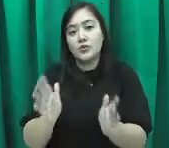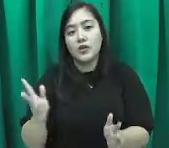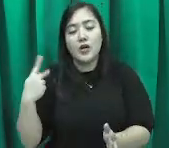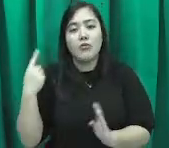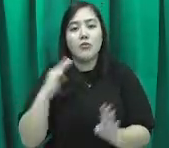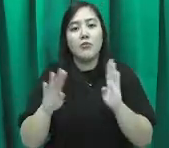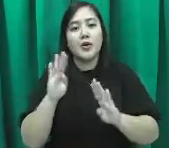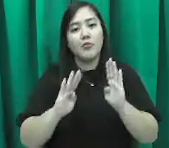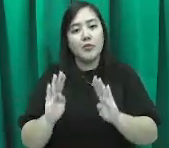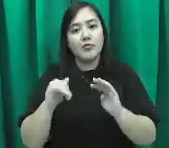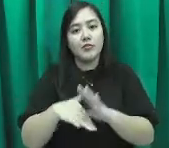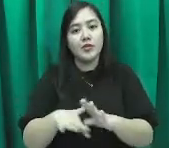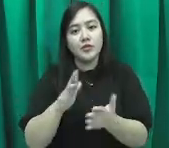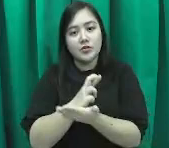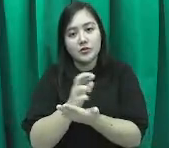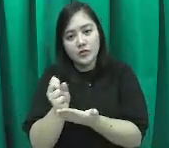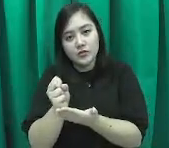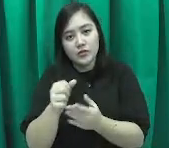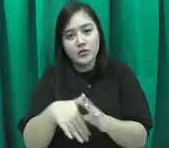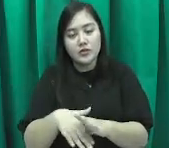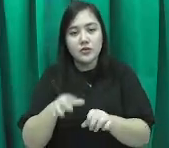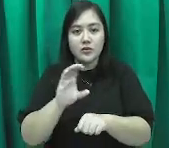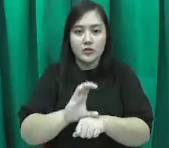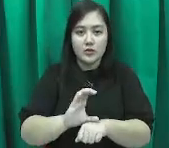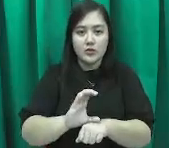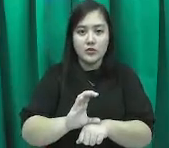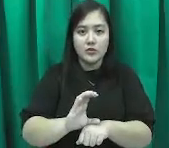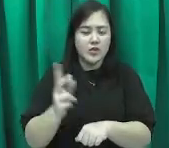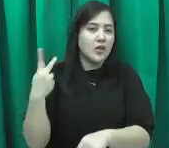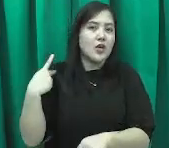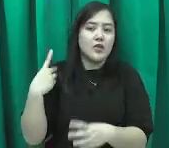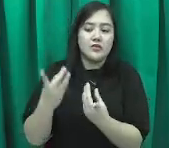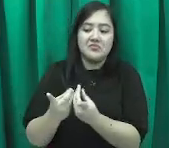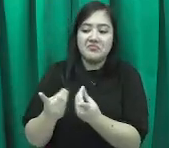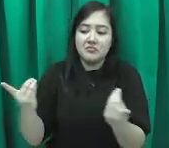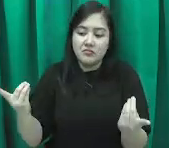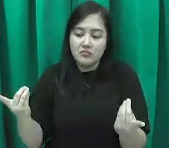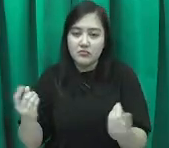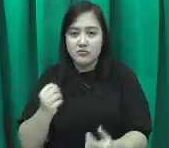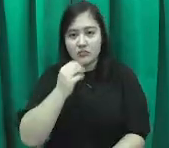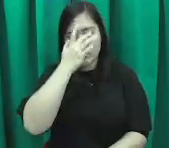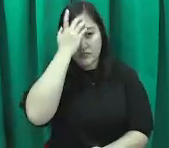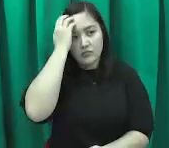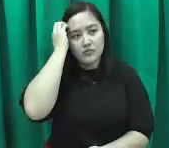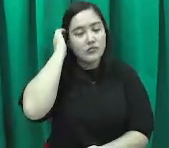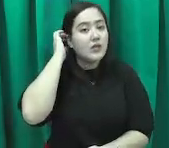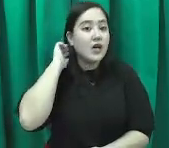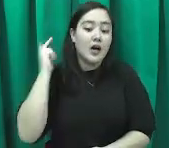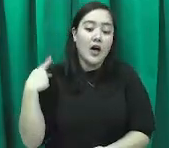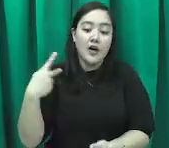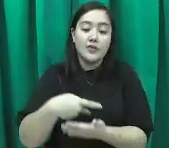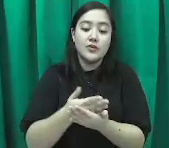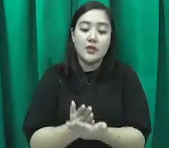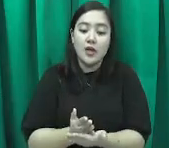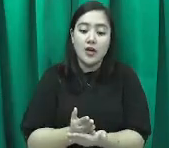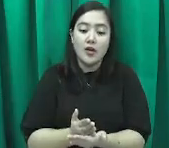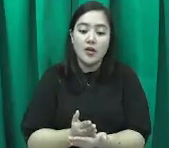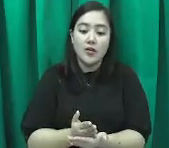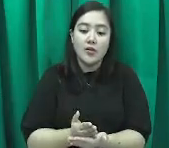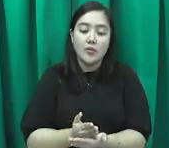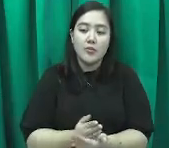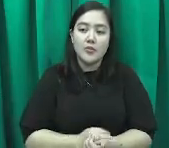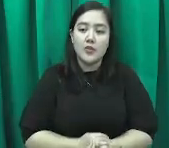kasi nagkakahiwa-hiwalay sila eh. Meron silang mga pinapanigan, meron taong pinapanigan yung iba, kaya